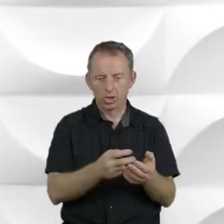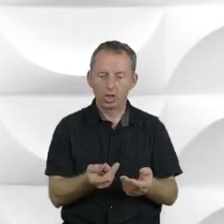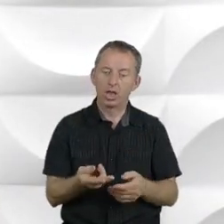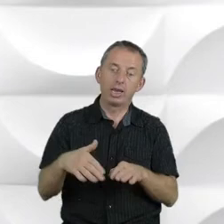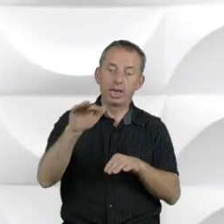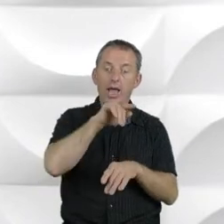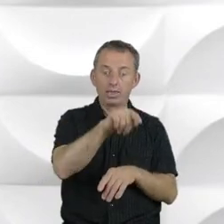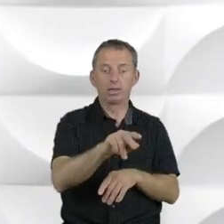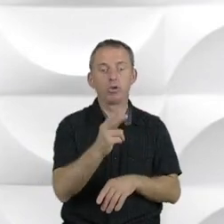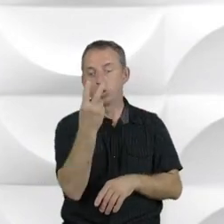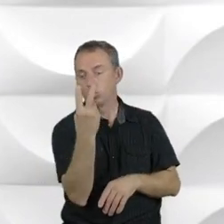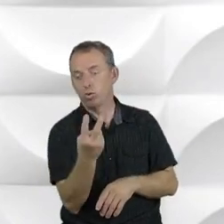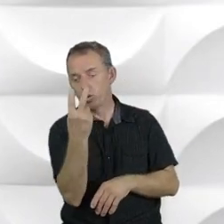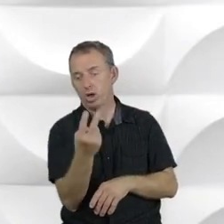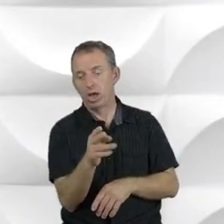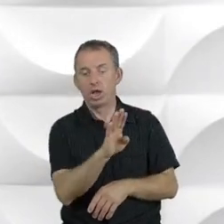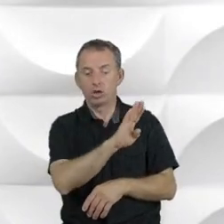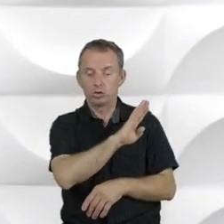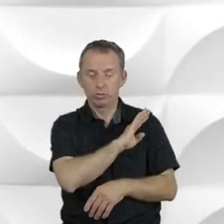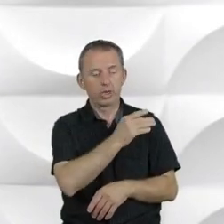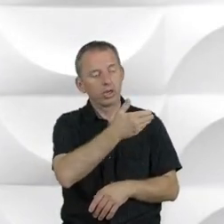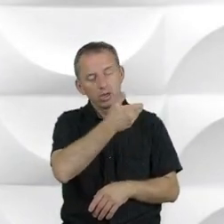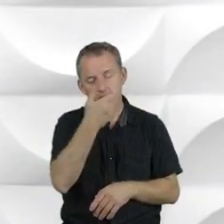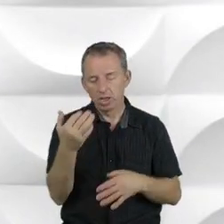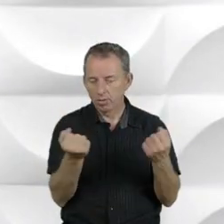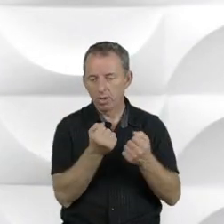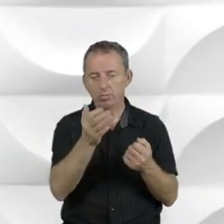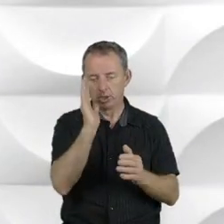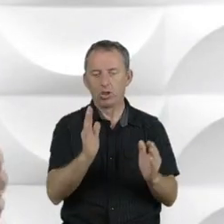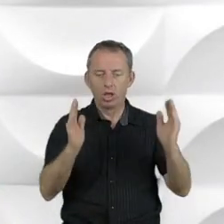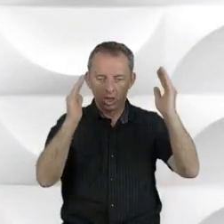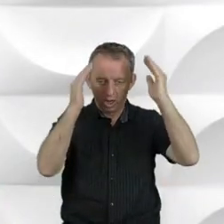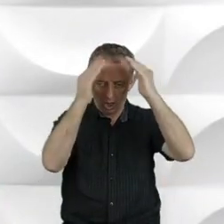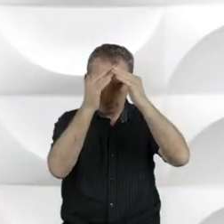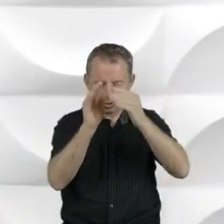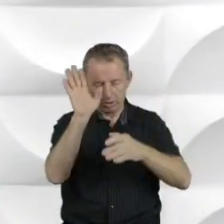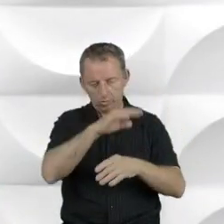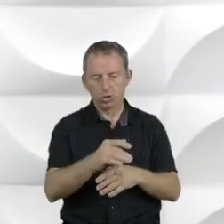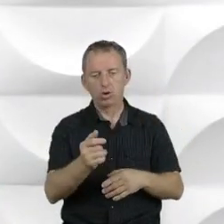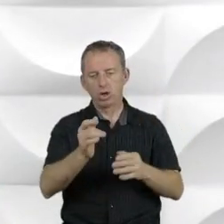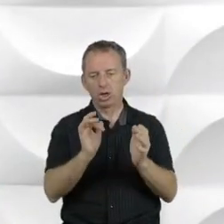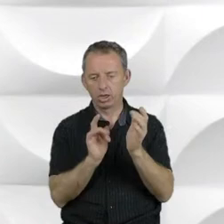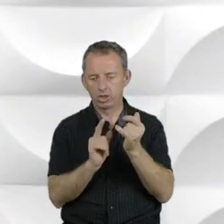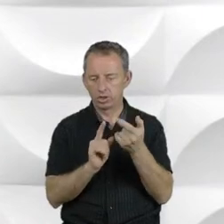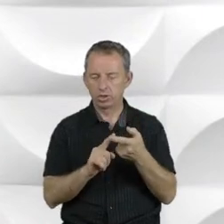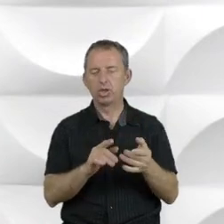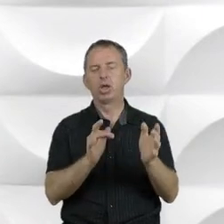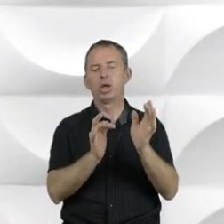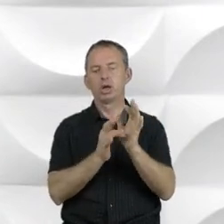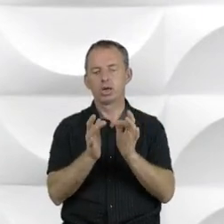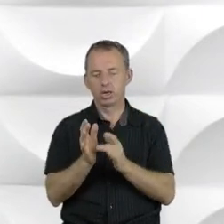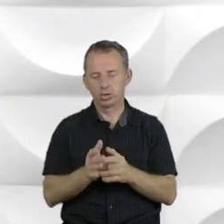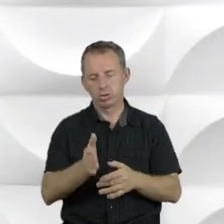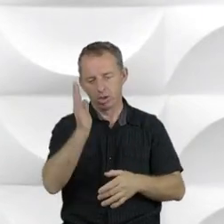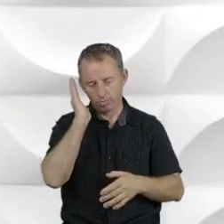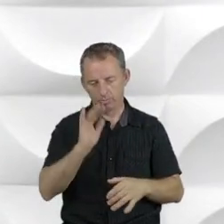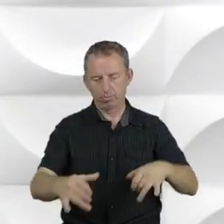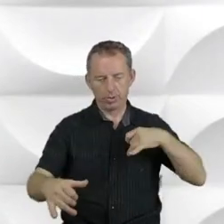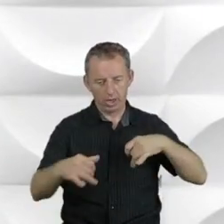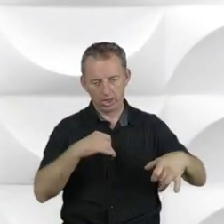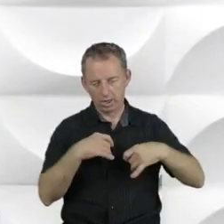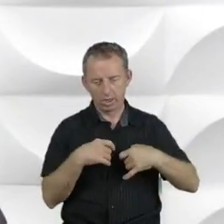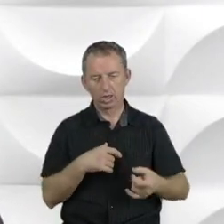druga śmierć nie ma mocy, lecz będą kapłanami Boga i Chrystusa i panować z nim będą